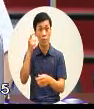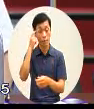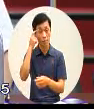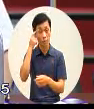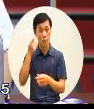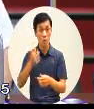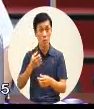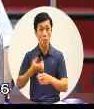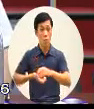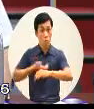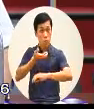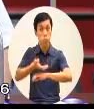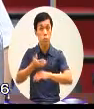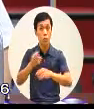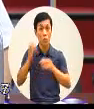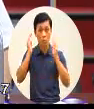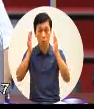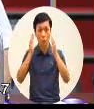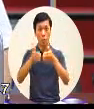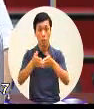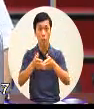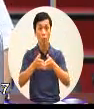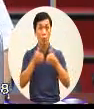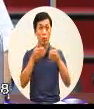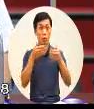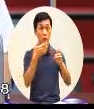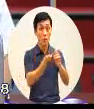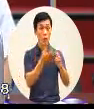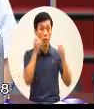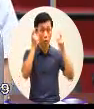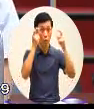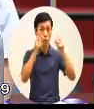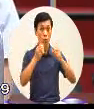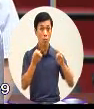的用心，高雄才能繁荣起来。好，谢